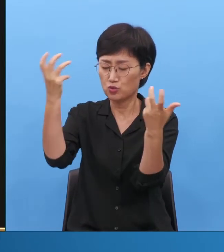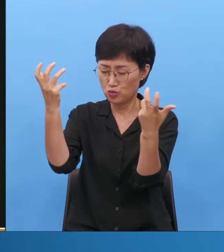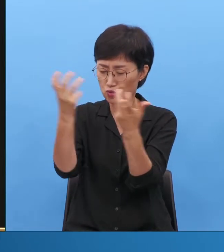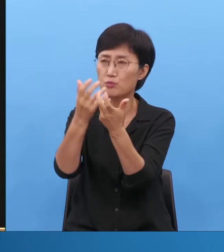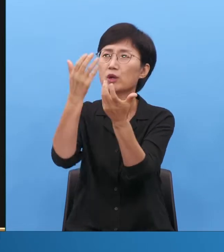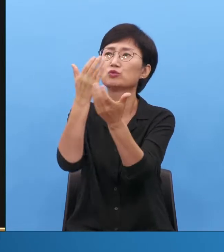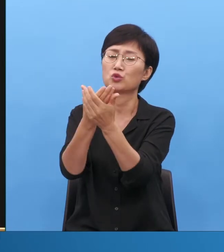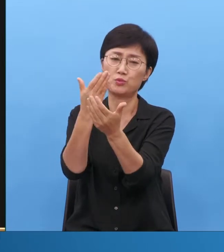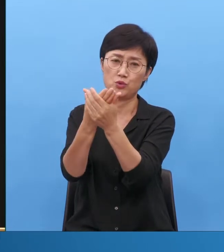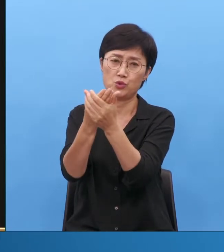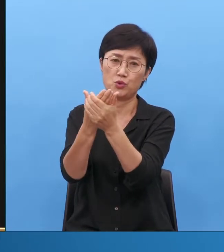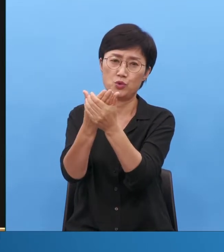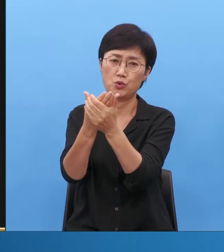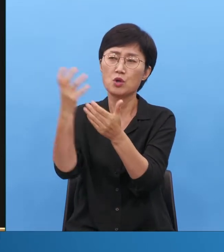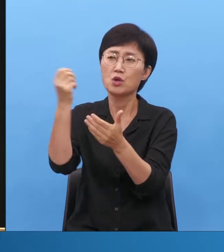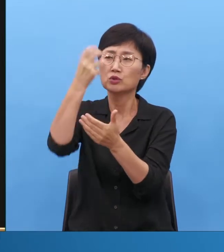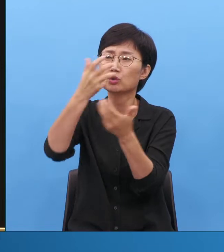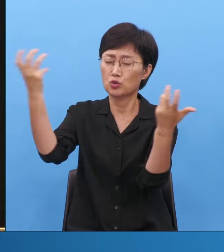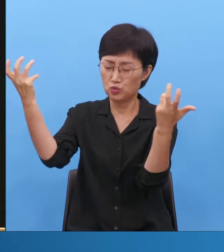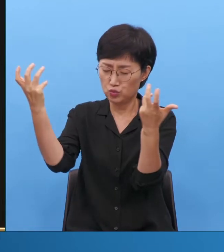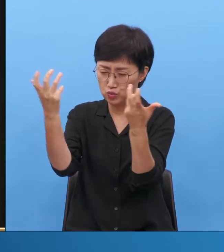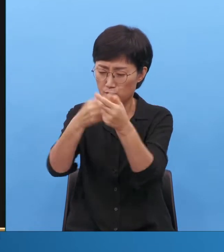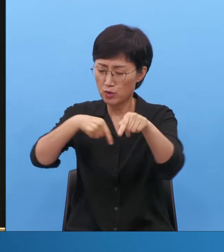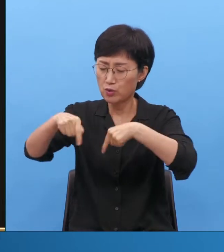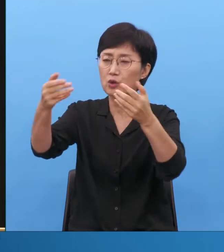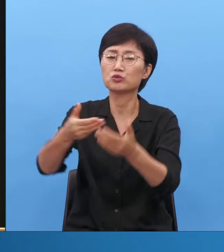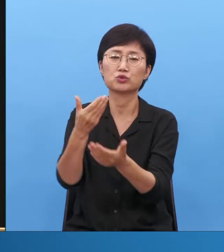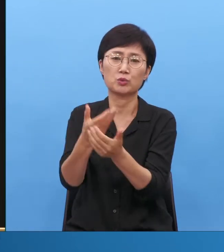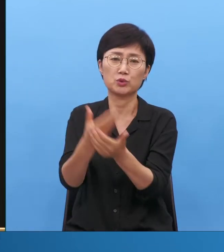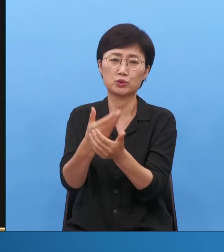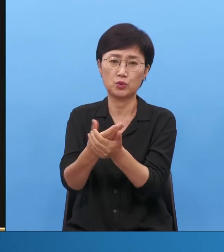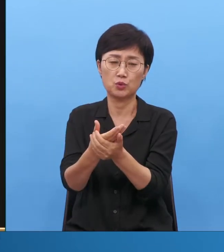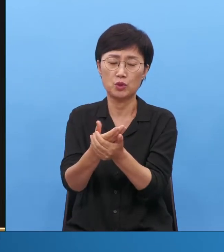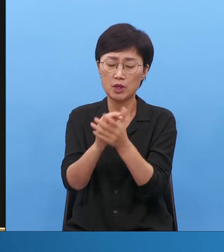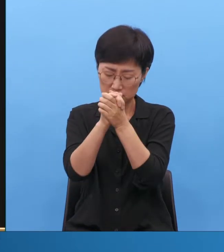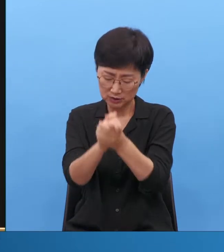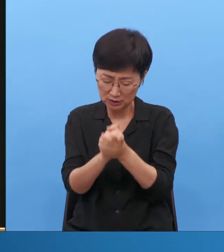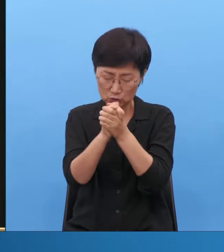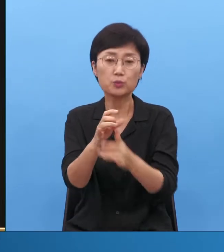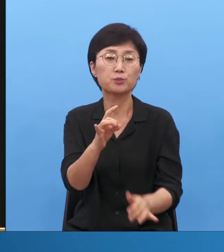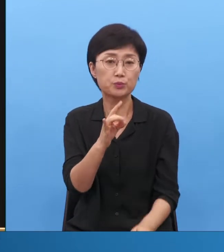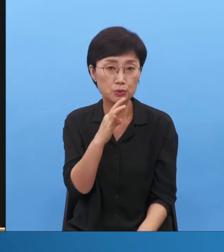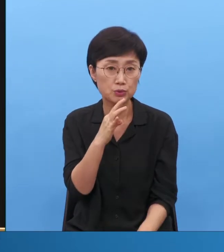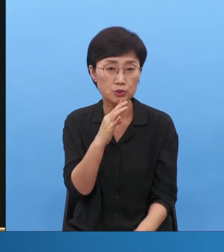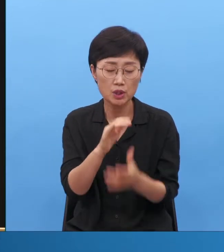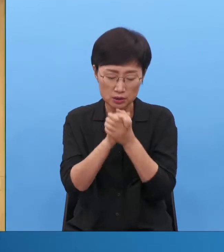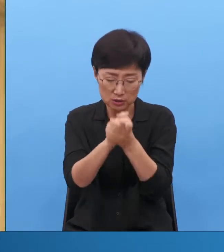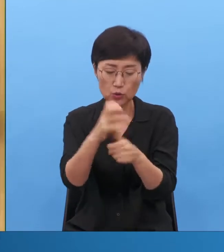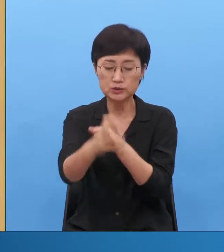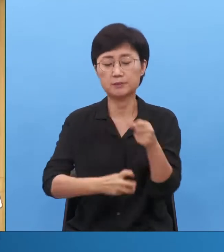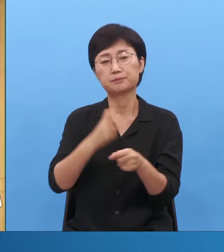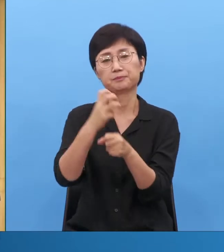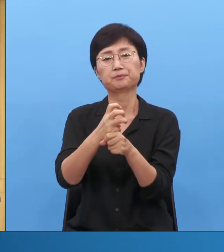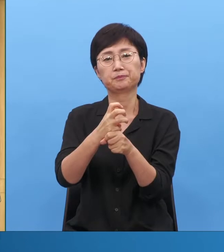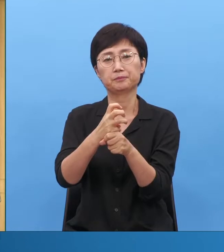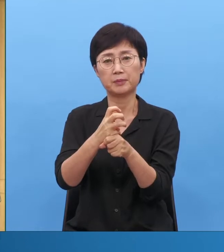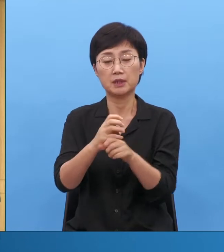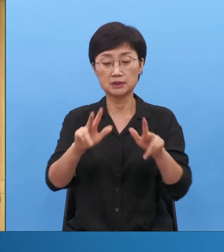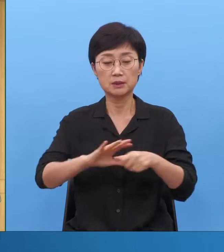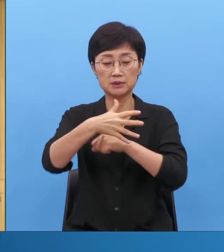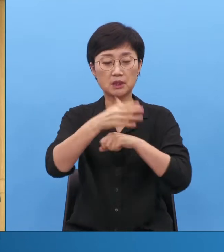주옵소서. 나에게 주의 성령으로 역사해 주옵소서. 30년을 기도했는데요. 하나님 세계복음의 문을 열었어요.